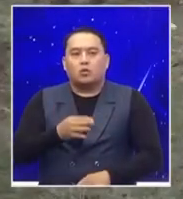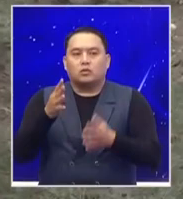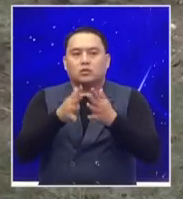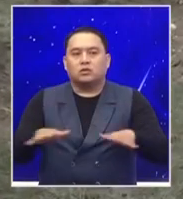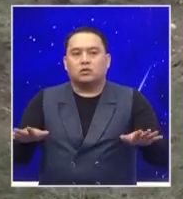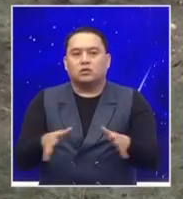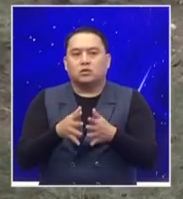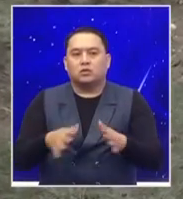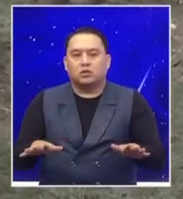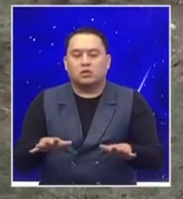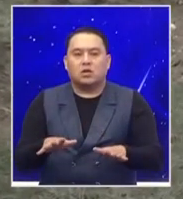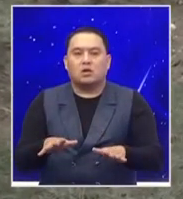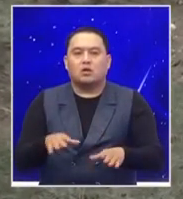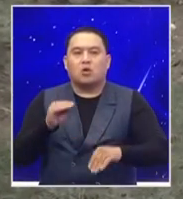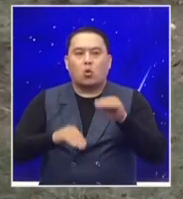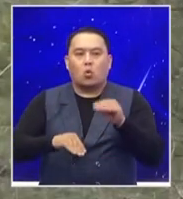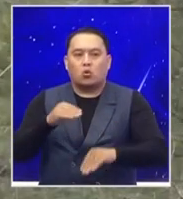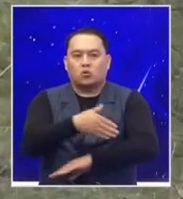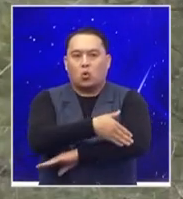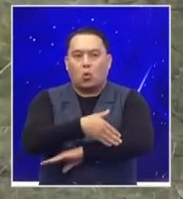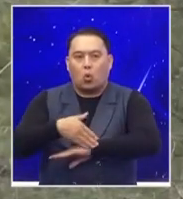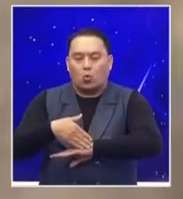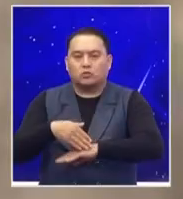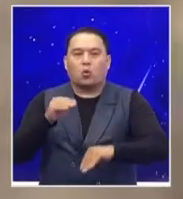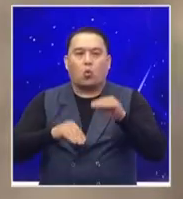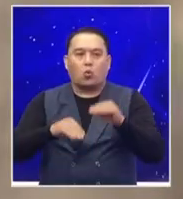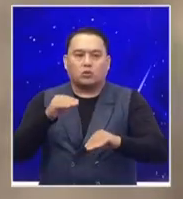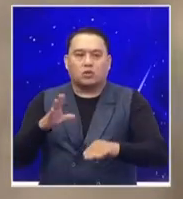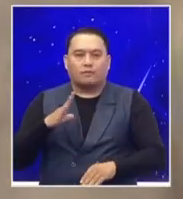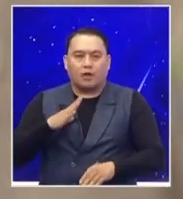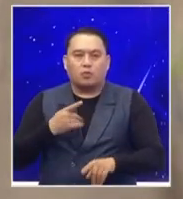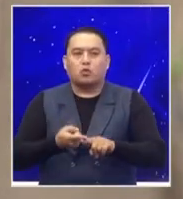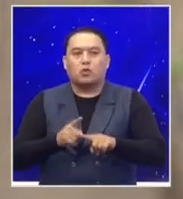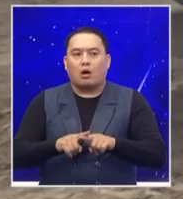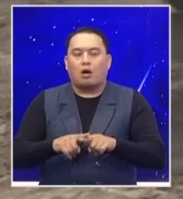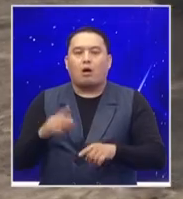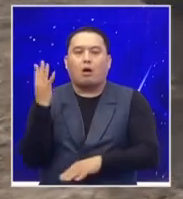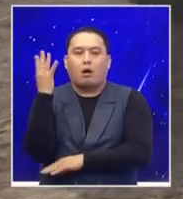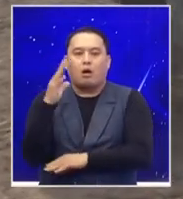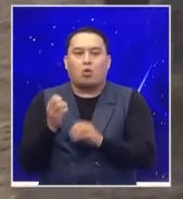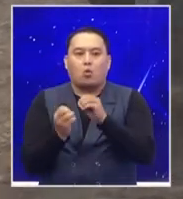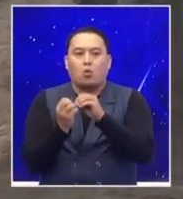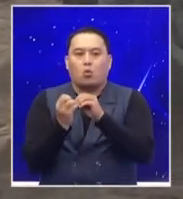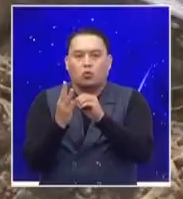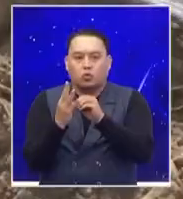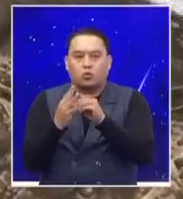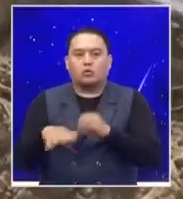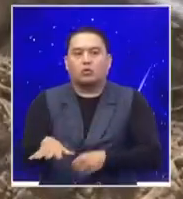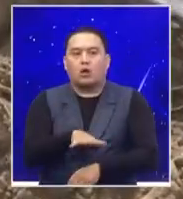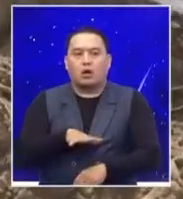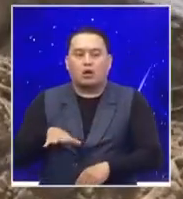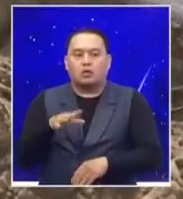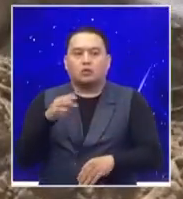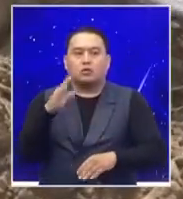арша, терек, қарағай тұқымының көшеттері көше бойларына отырғызылып жатыр. Бұл ағаштар өңірдегі 14 орман шаруашылығы мекемелерінің